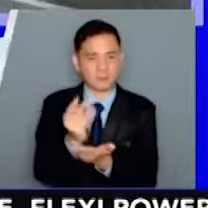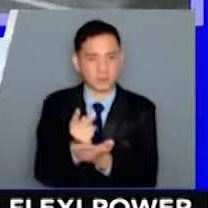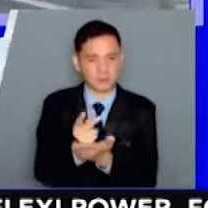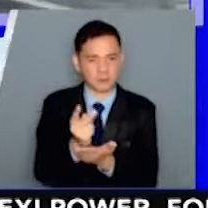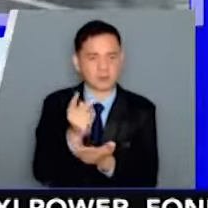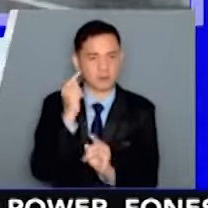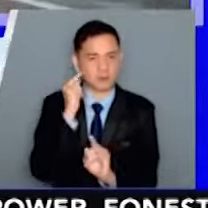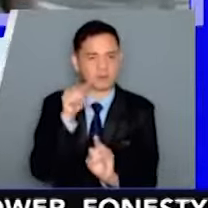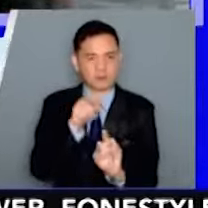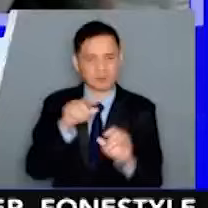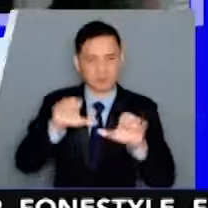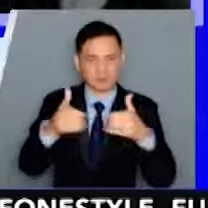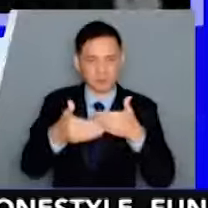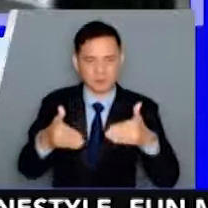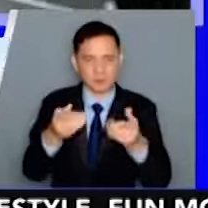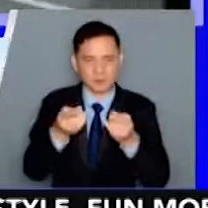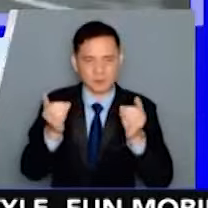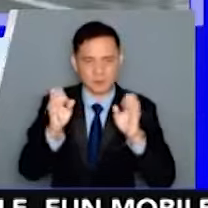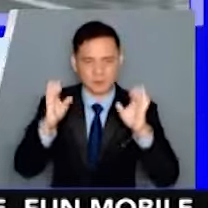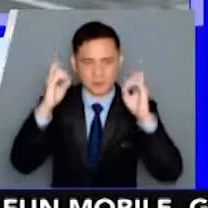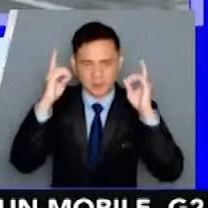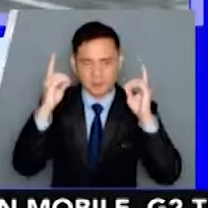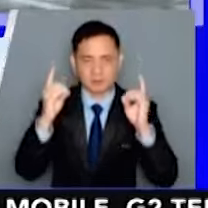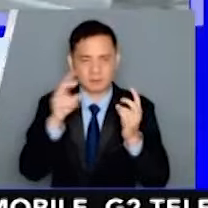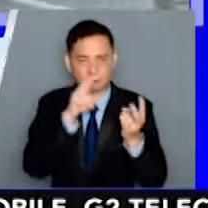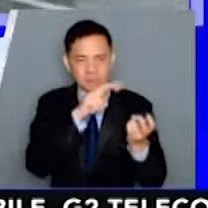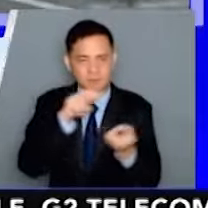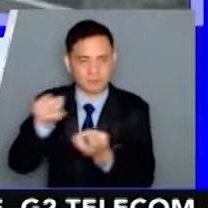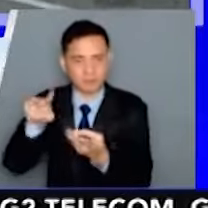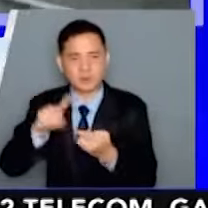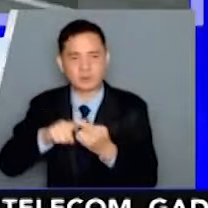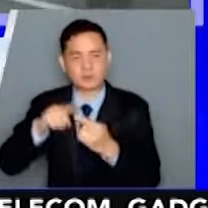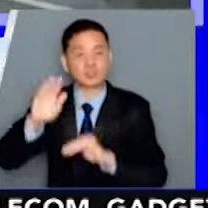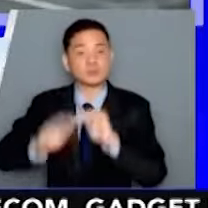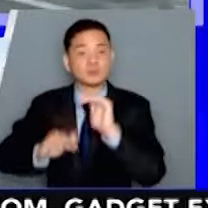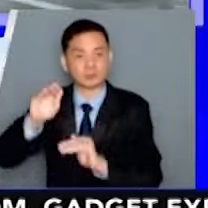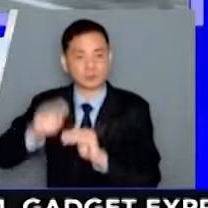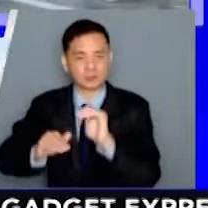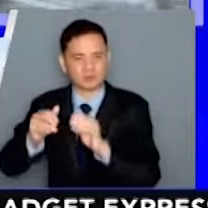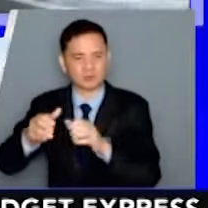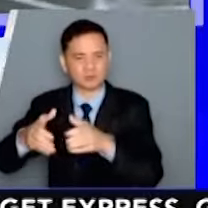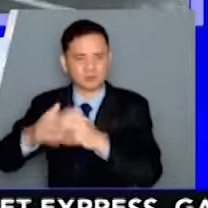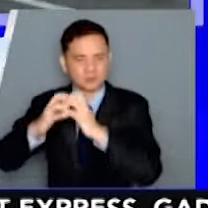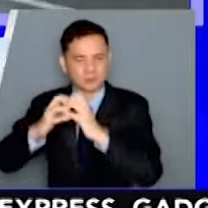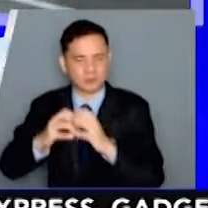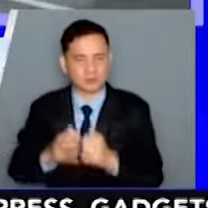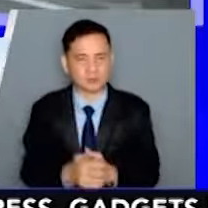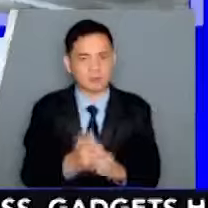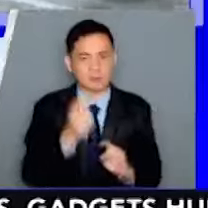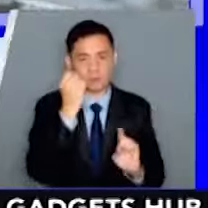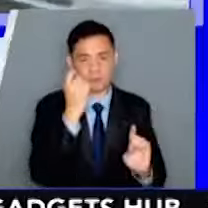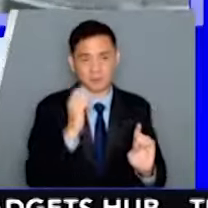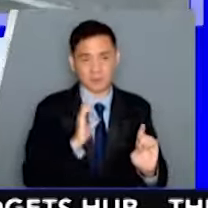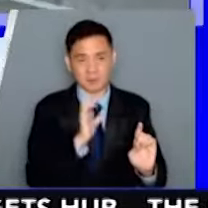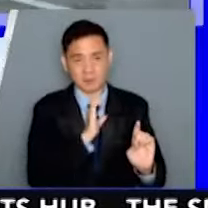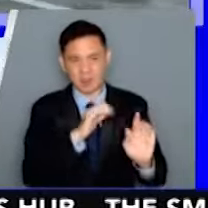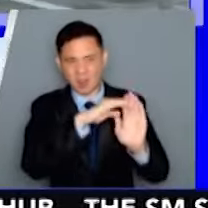at idinagdag sa classroom construction. Pero ayon sa BICE, naglakip ang Kamara ng listahan